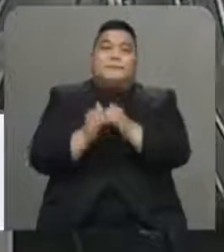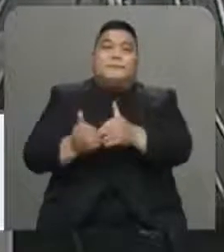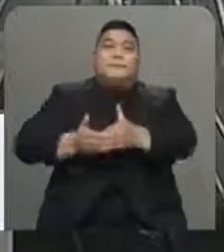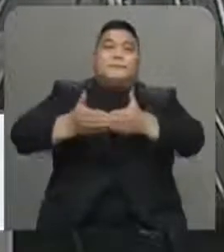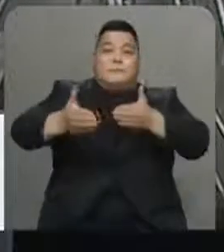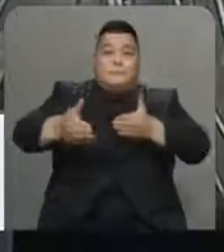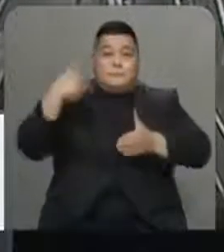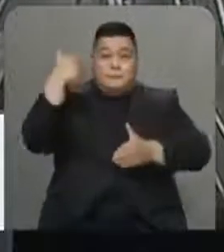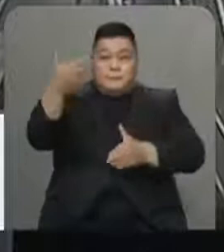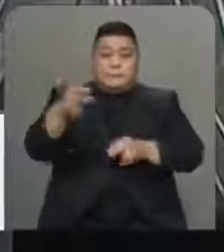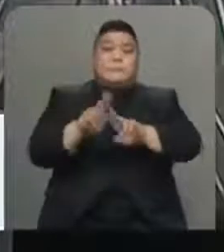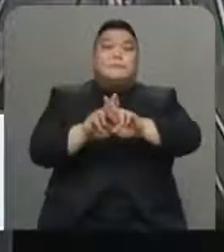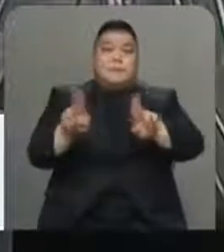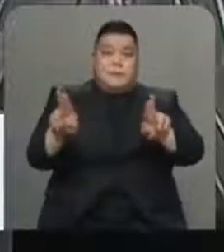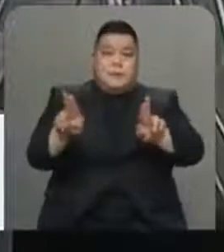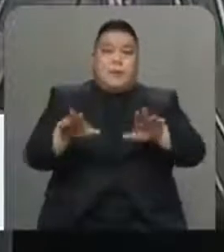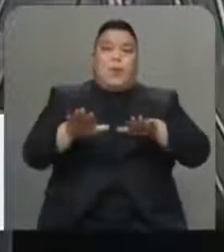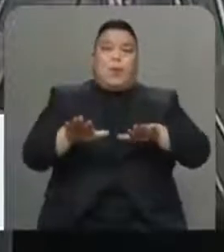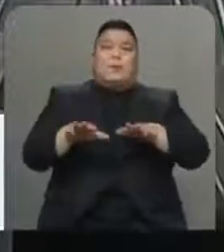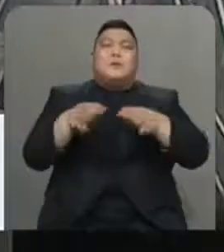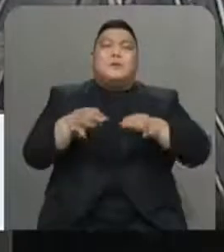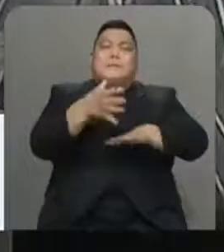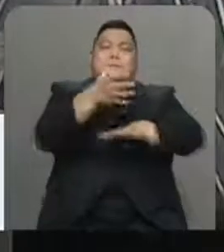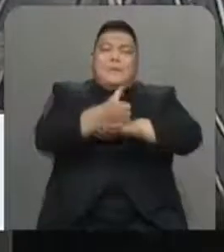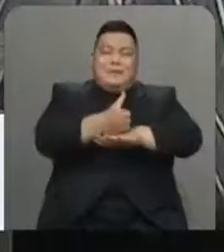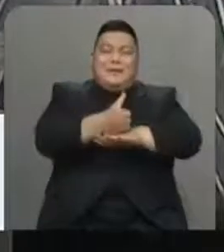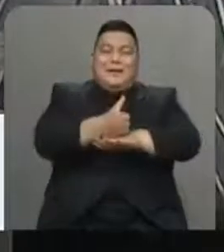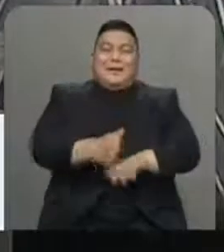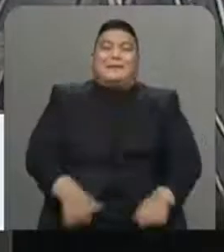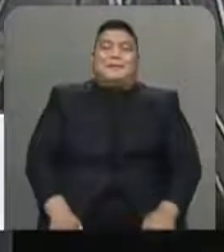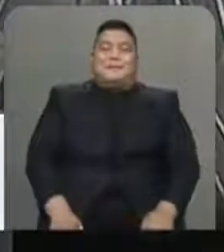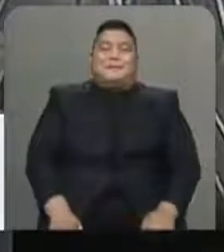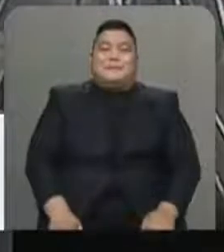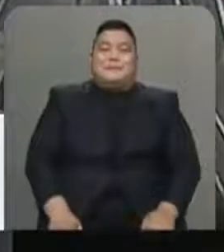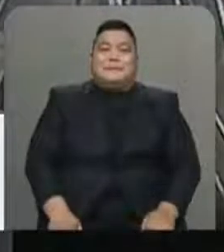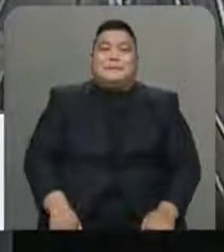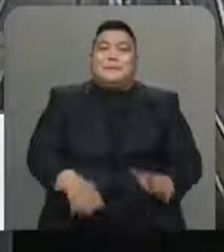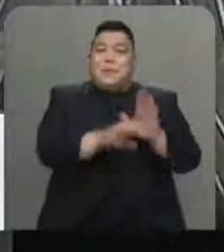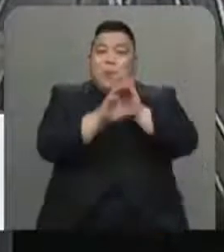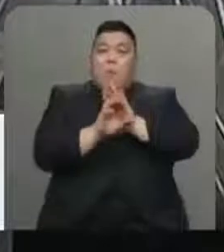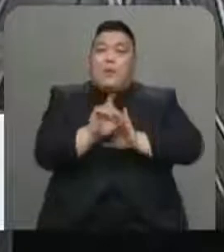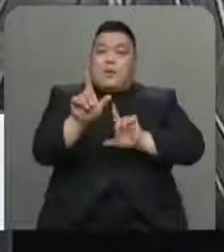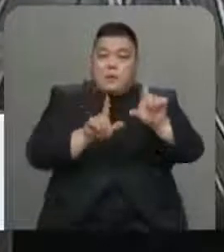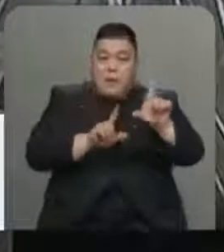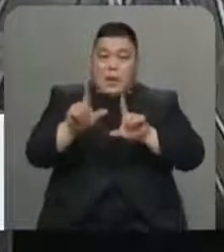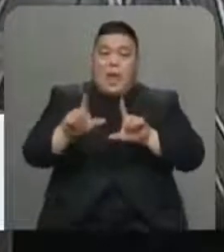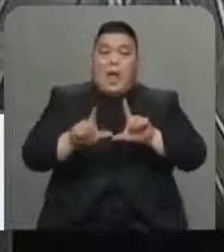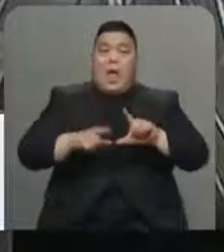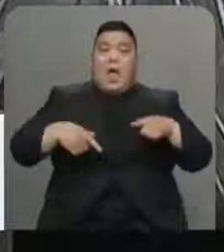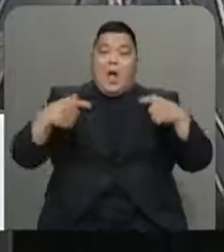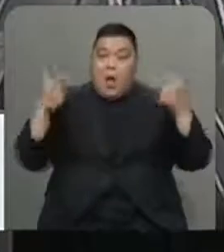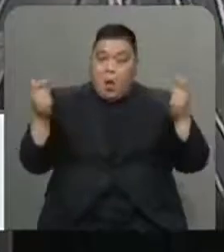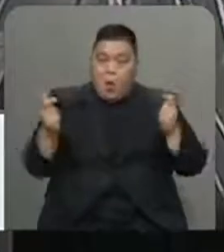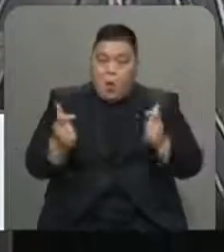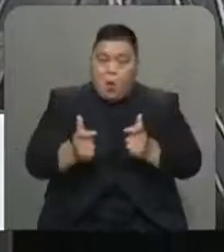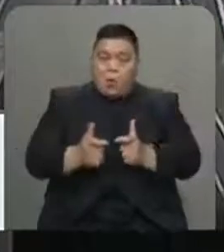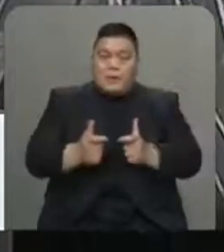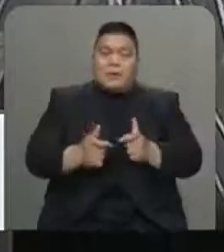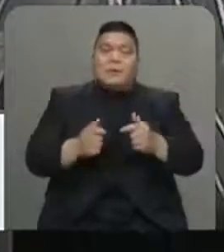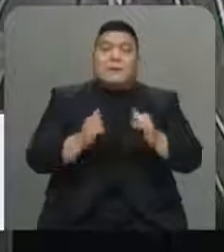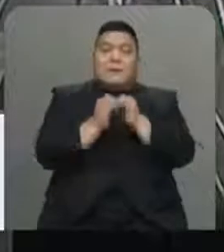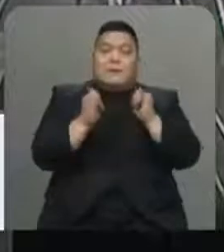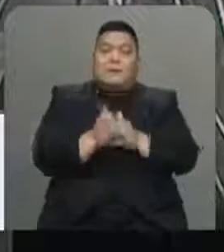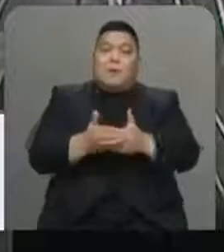앞둔 마지막 금요일입니다. 코로나19 확산세가 어느 정도 안정되면서 거리두기 해제에 대한 기대가 크지만